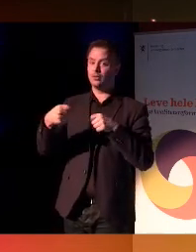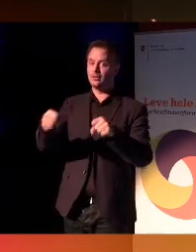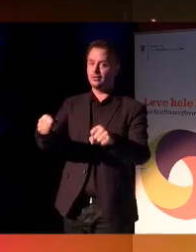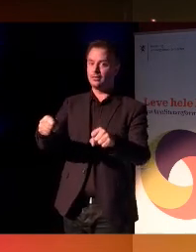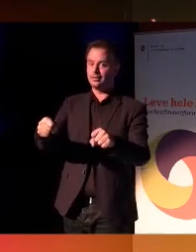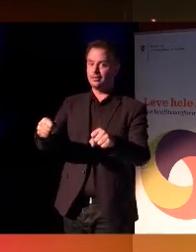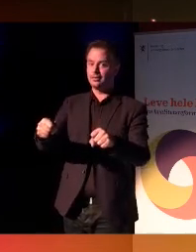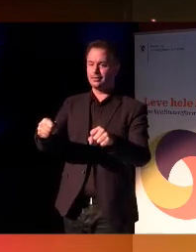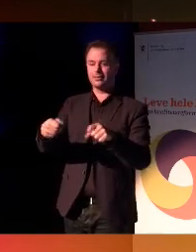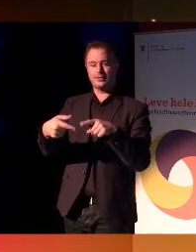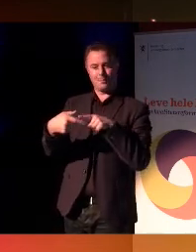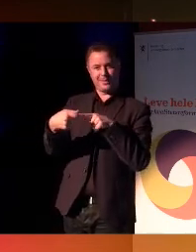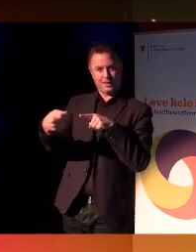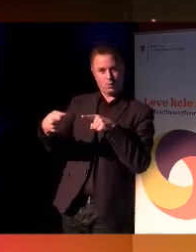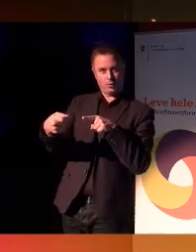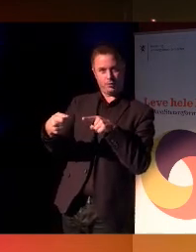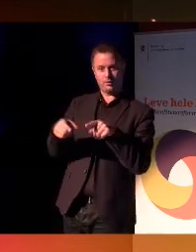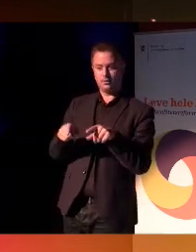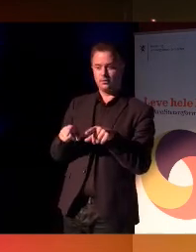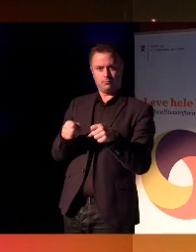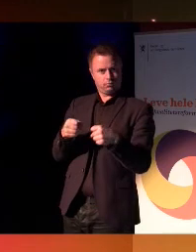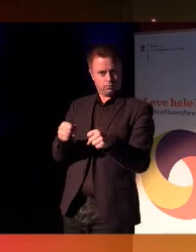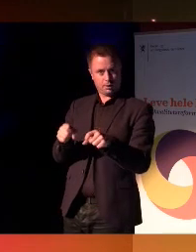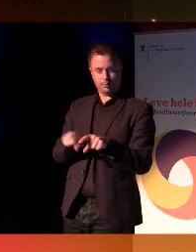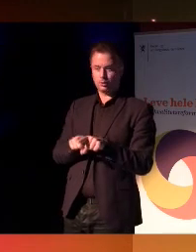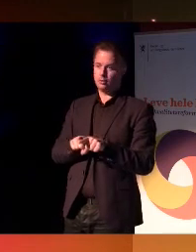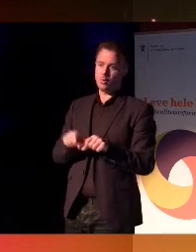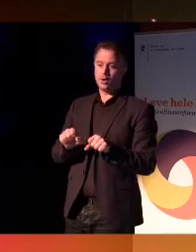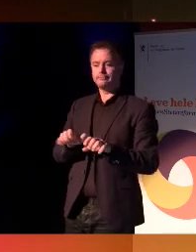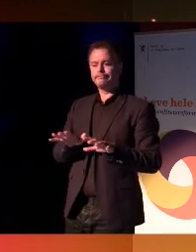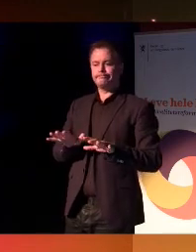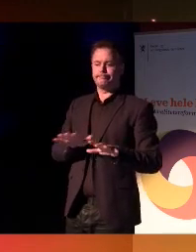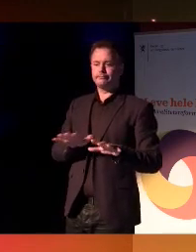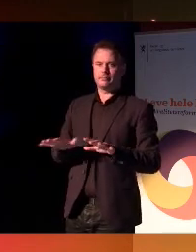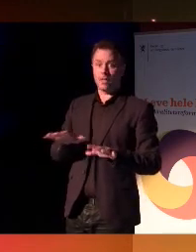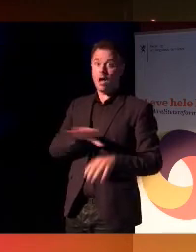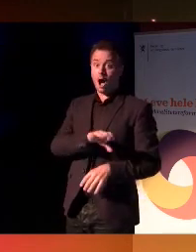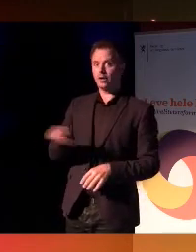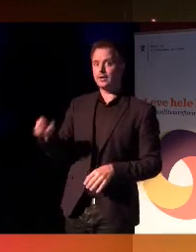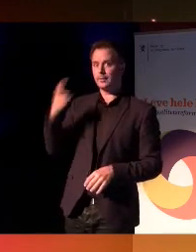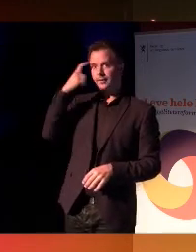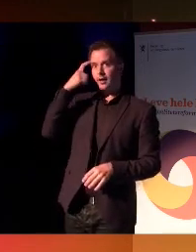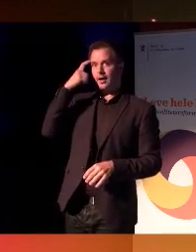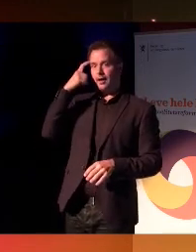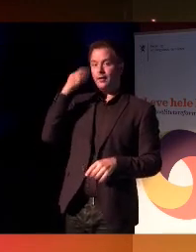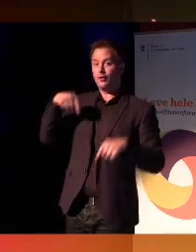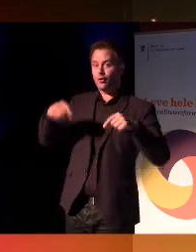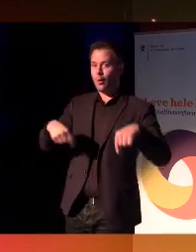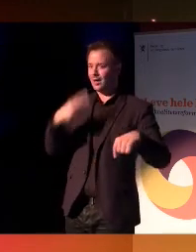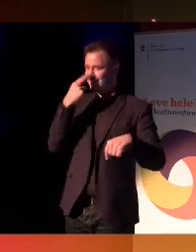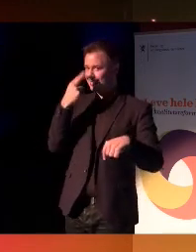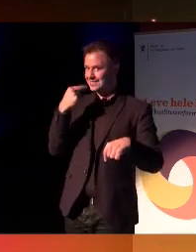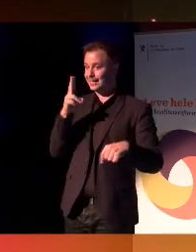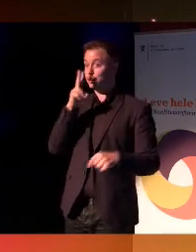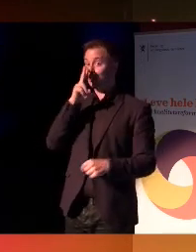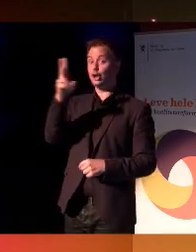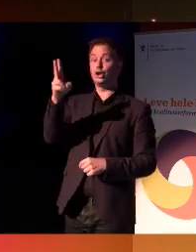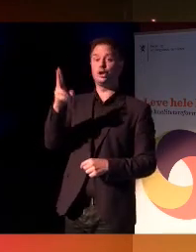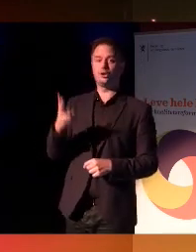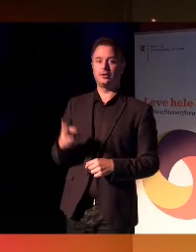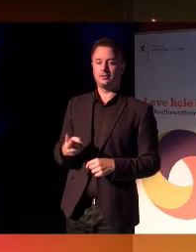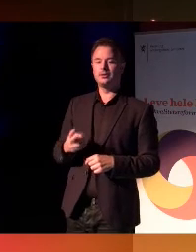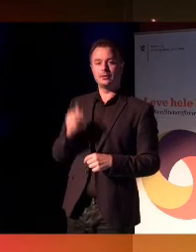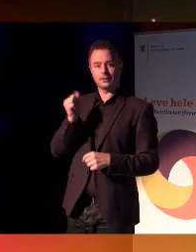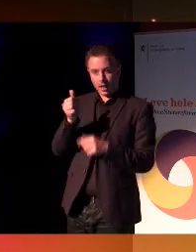Og det med å gjøre en pilot, så gjør man det kanskje litt ufarlig. Og alle sammen var innstilt på at nå skal vi teste ut noe nytt. Vi skal gjøre det en liten avgrenset